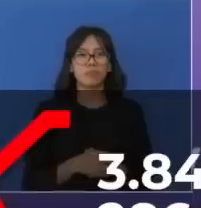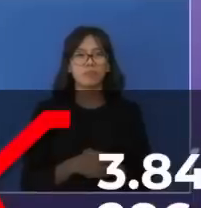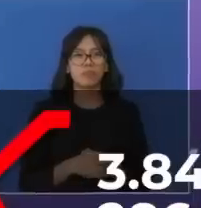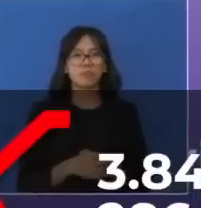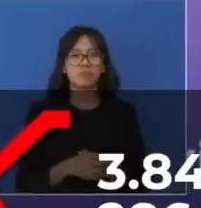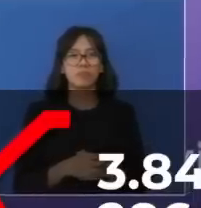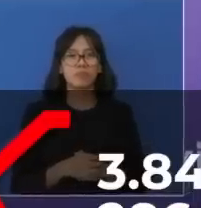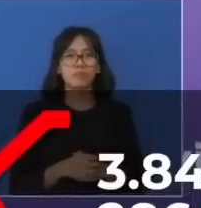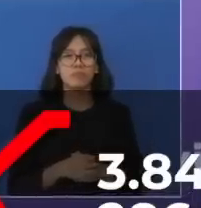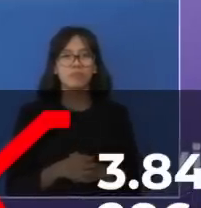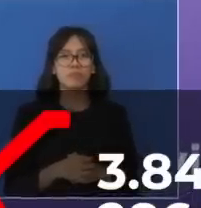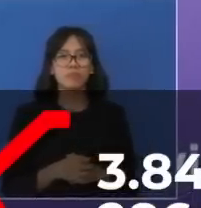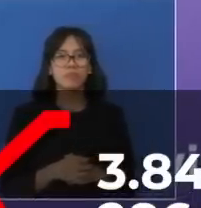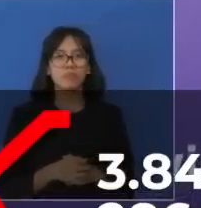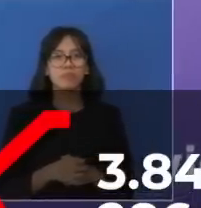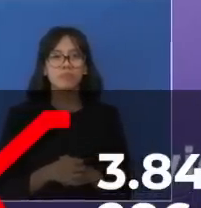Halo Hihihi